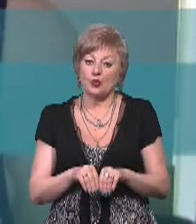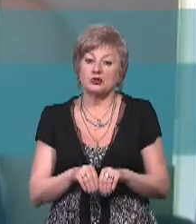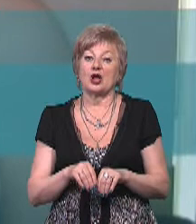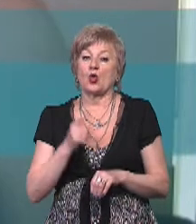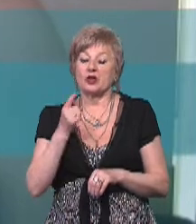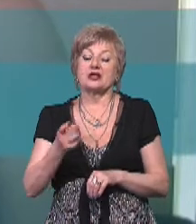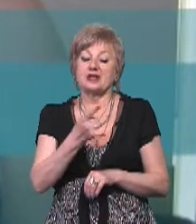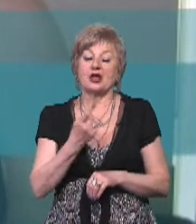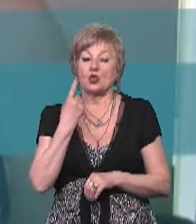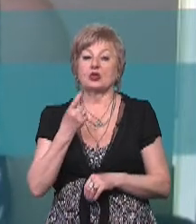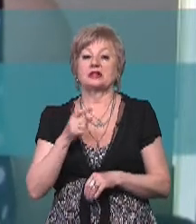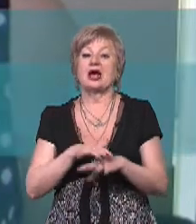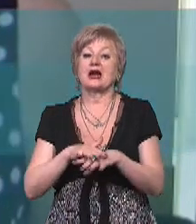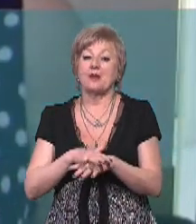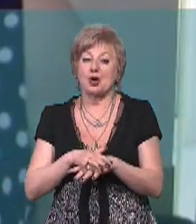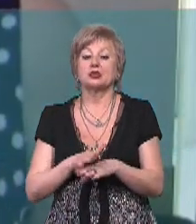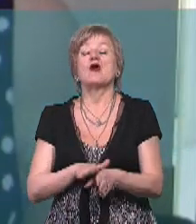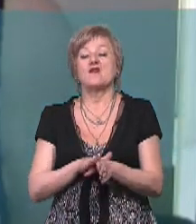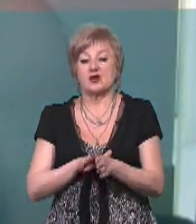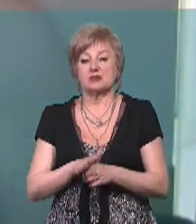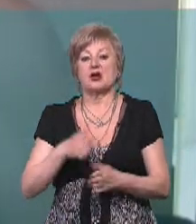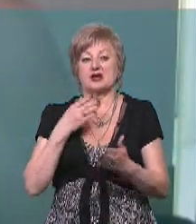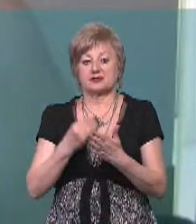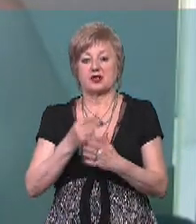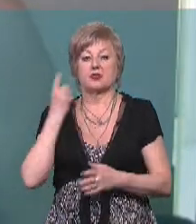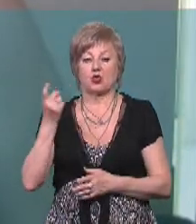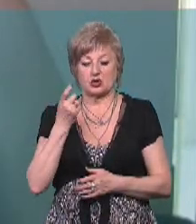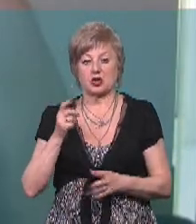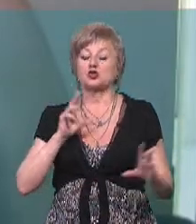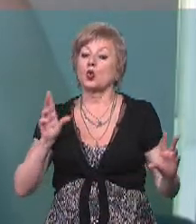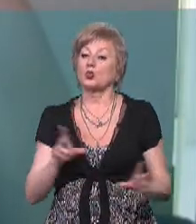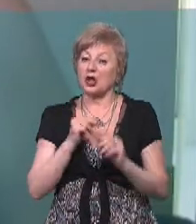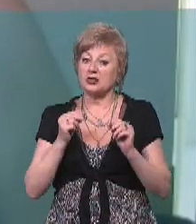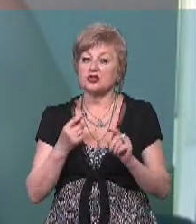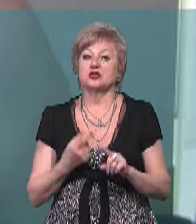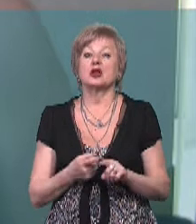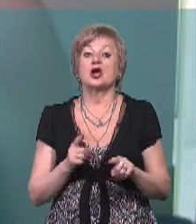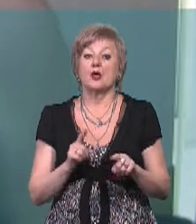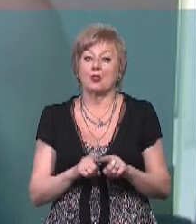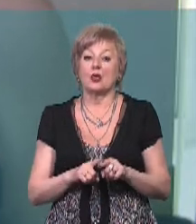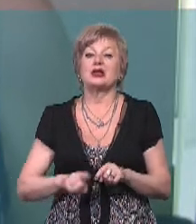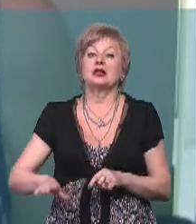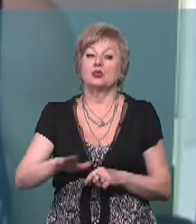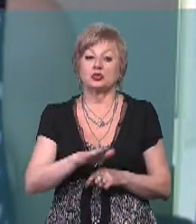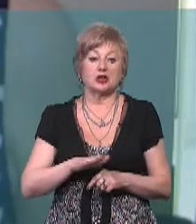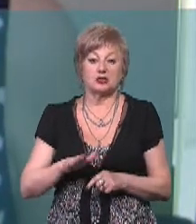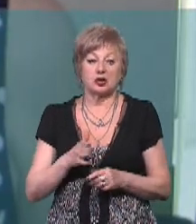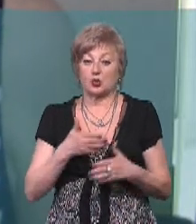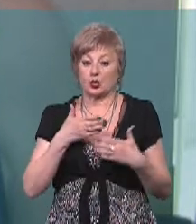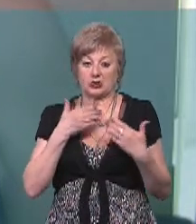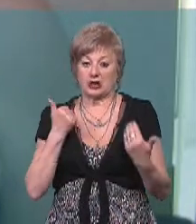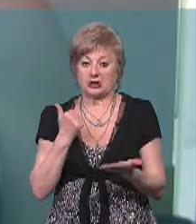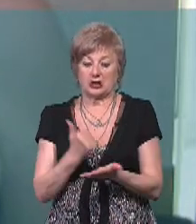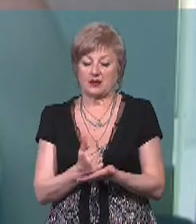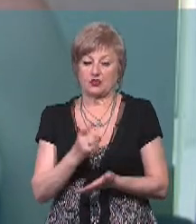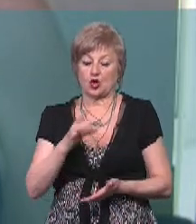громада» і вправляються зі своїм господарством дуже вдало. Тому розмір території в цьому немає головної